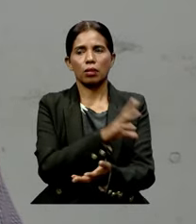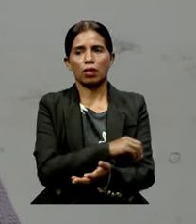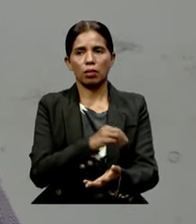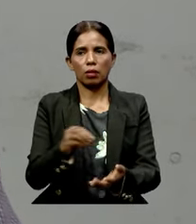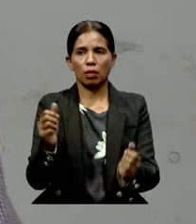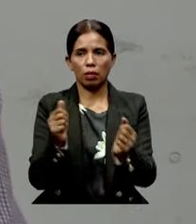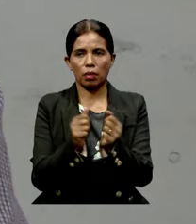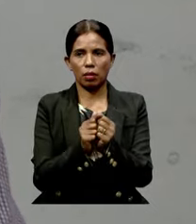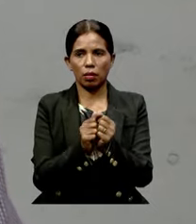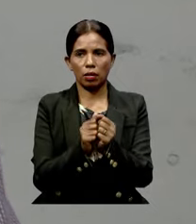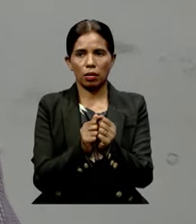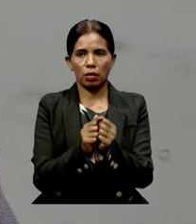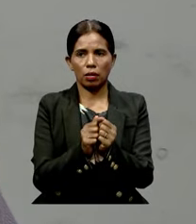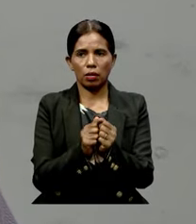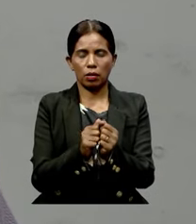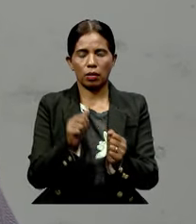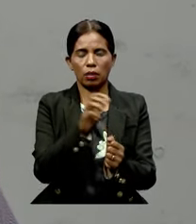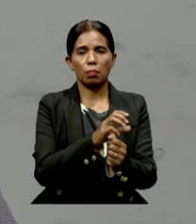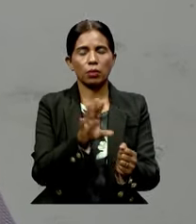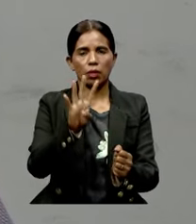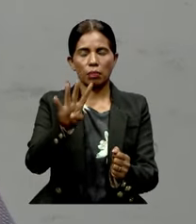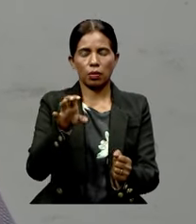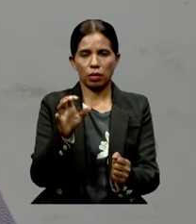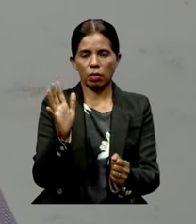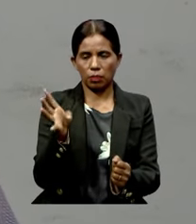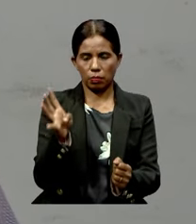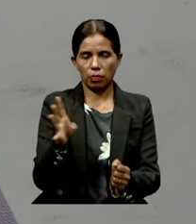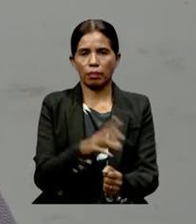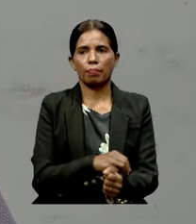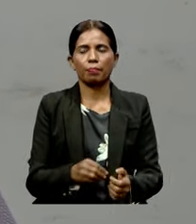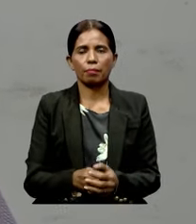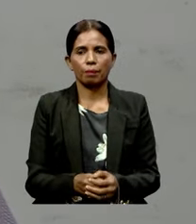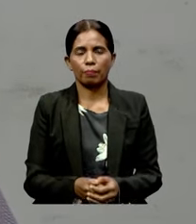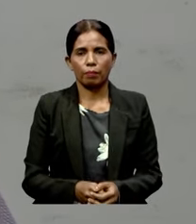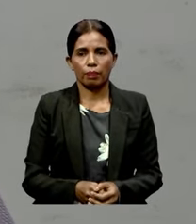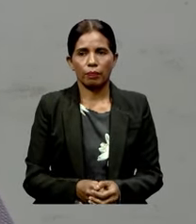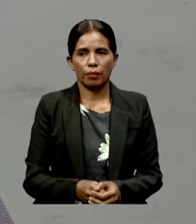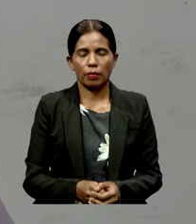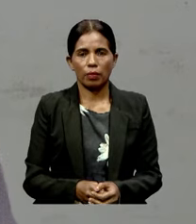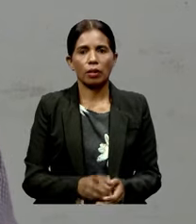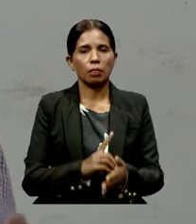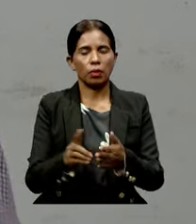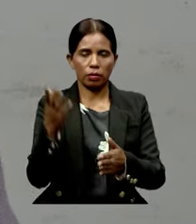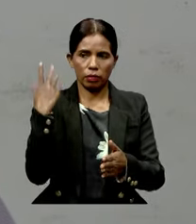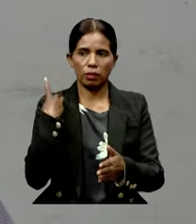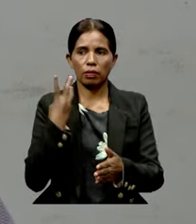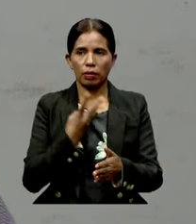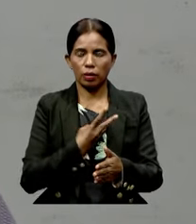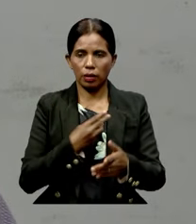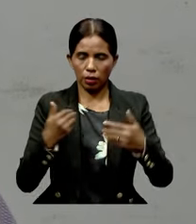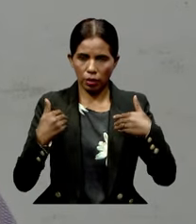sen item ne mak itu utiliza klinik sentro dene. Ai be iha semana kotuk liu baita iha